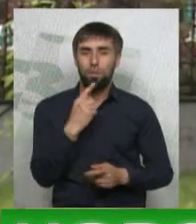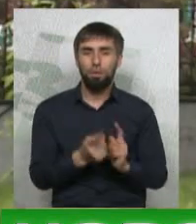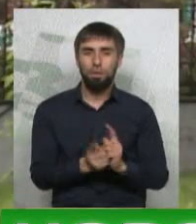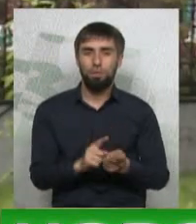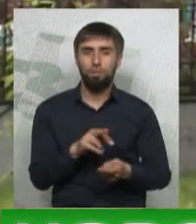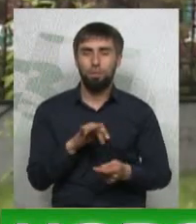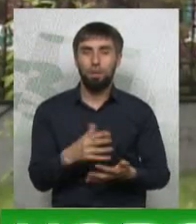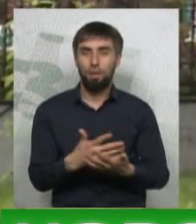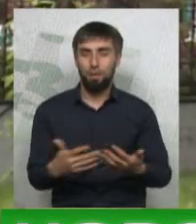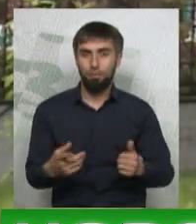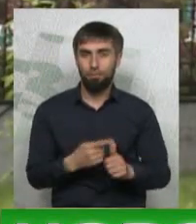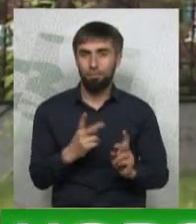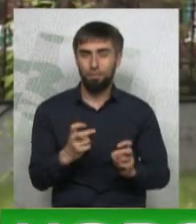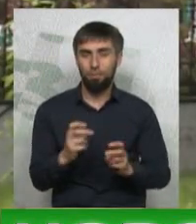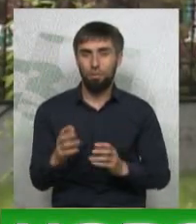препаратов,